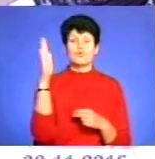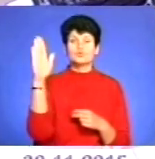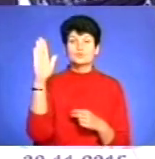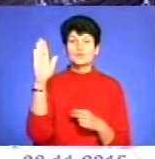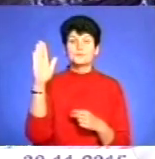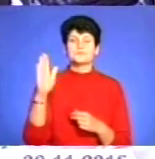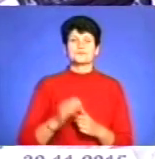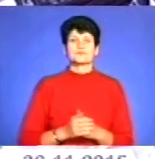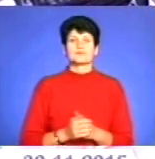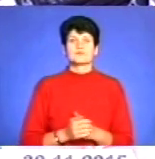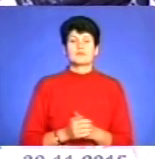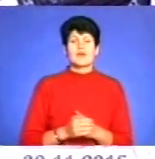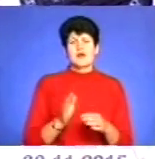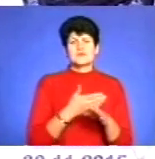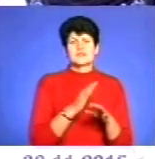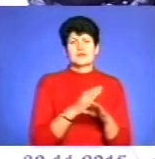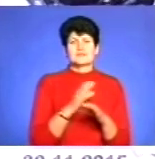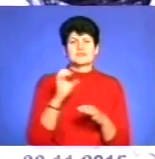тим серфінг,